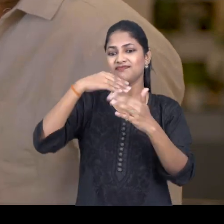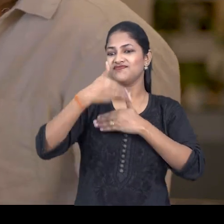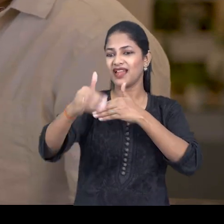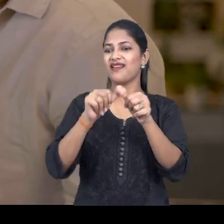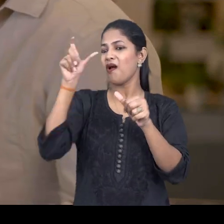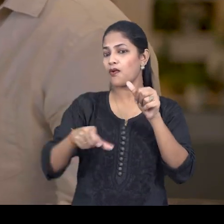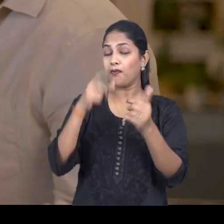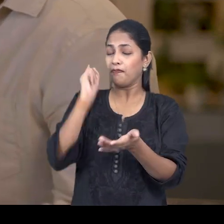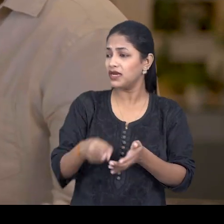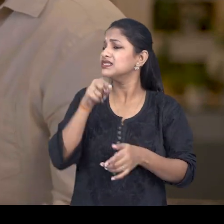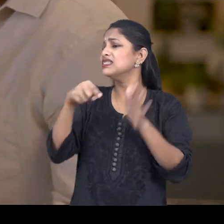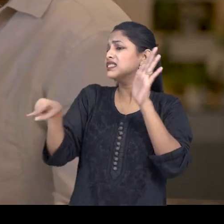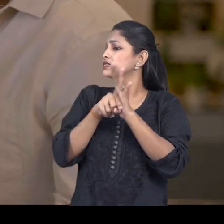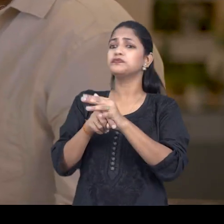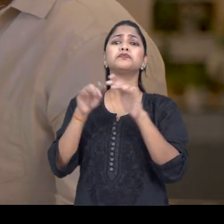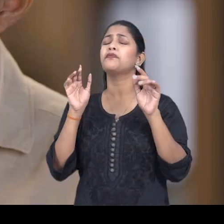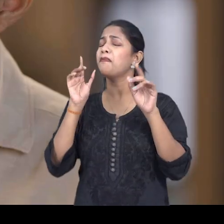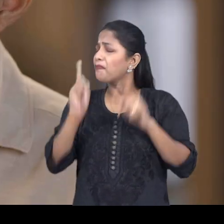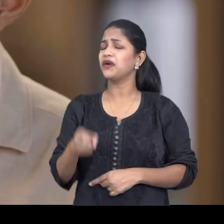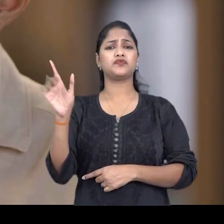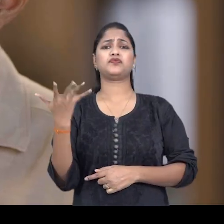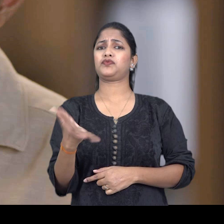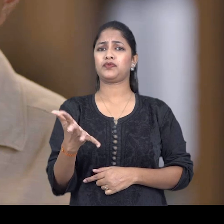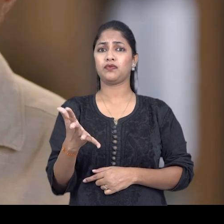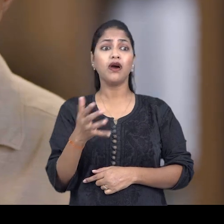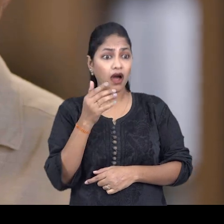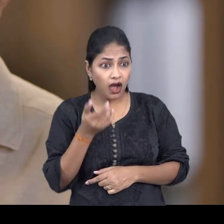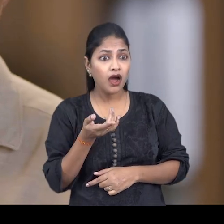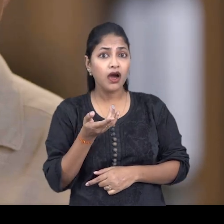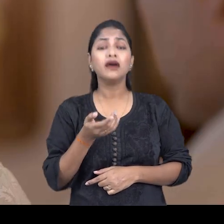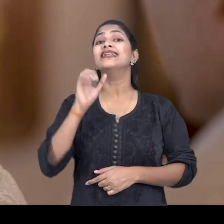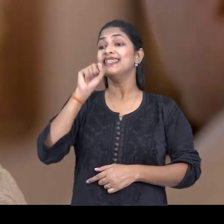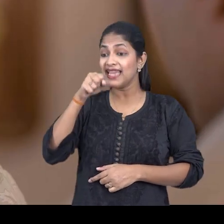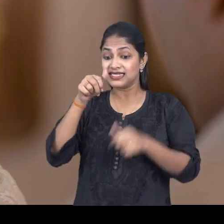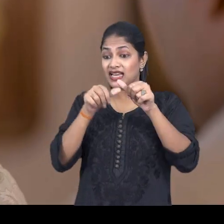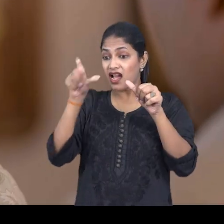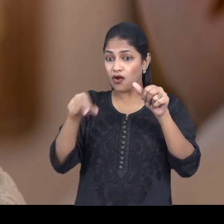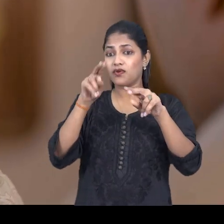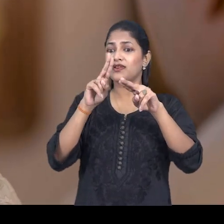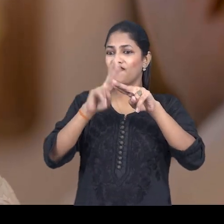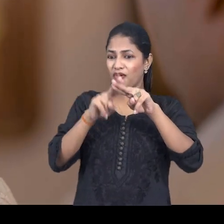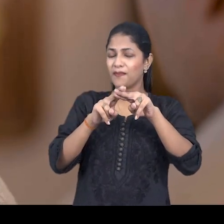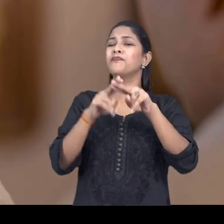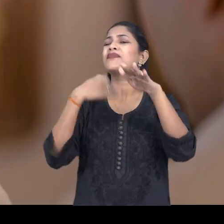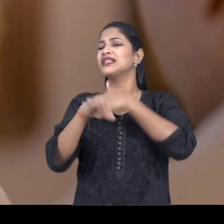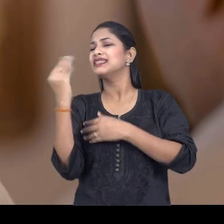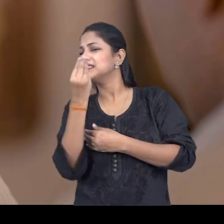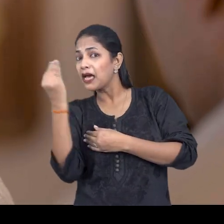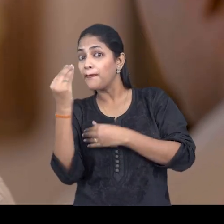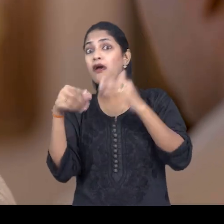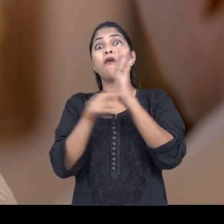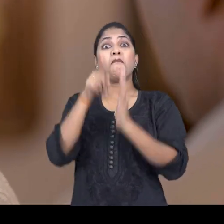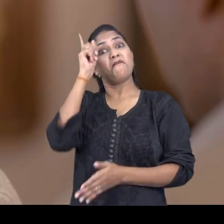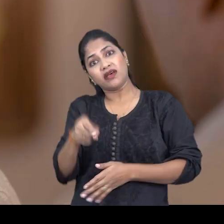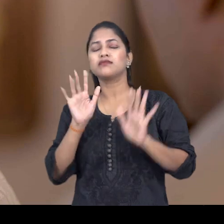રનિંગ અકાઉન્ટ મેન્ડેટ. તેના પર સહી કરવાની કોઈ જરૂર નથી. અચ્છા, આ અકાઉન્ટ ઓપનિંગ ફોર્મમાં કેટલાક જ એવા દસ્તાવેજ છે